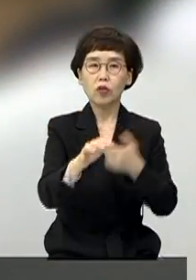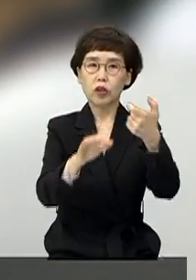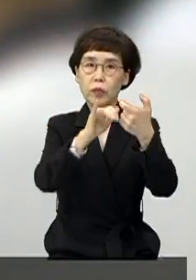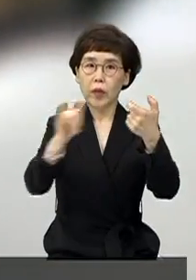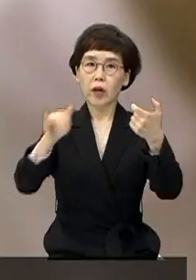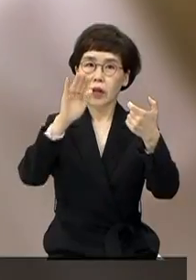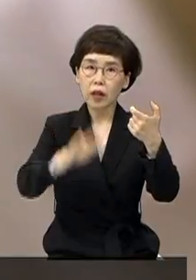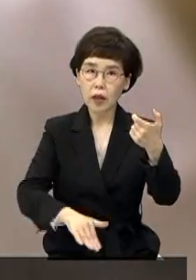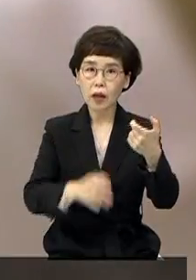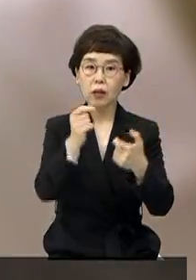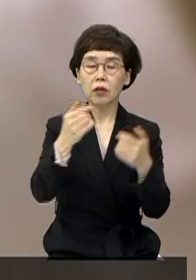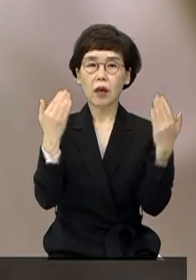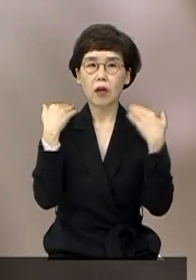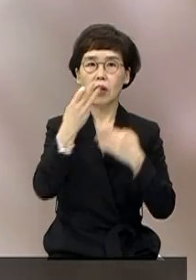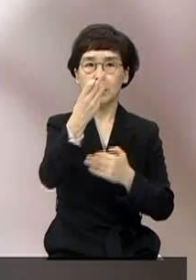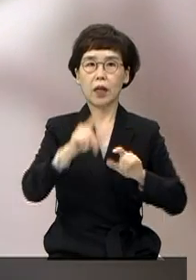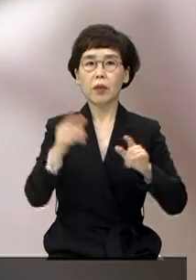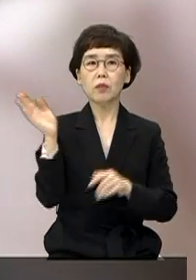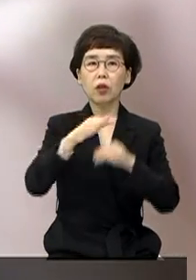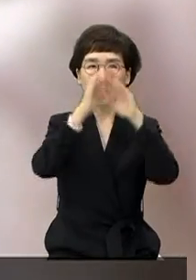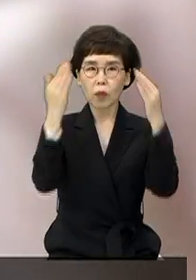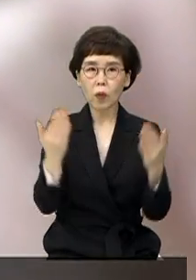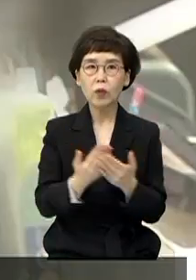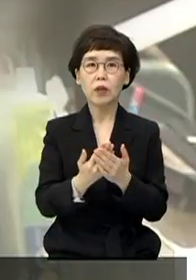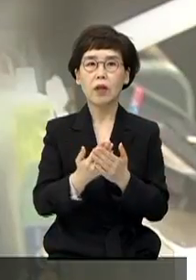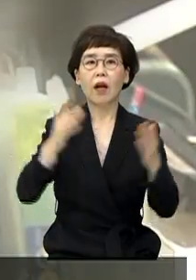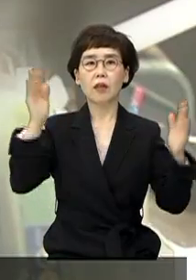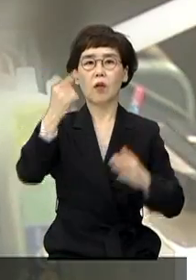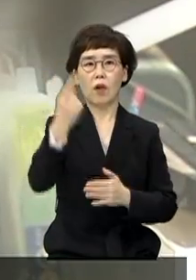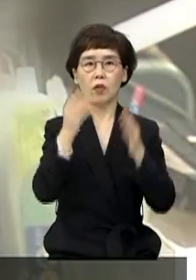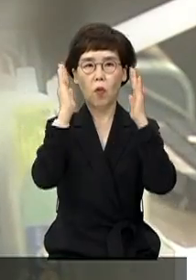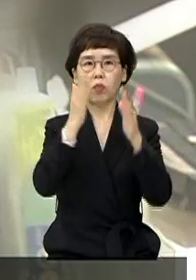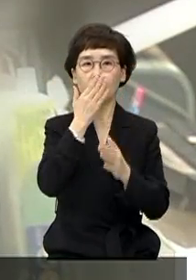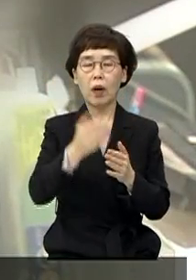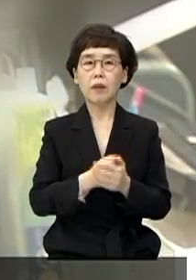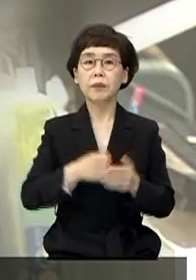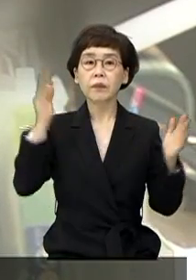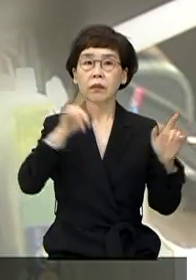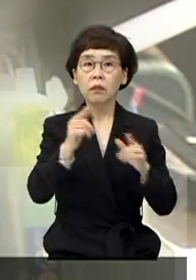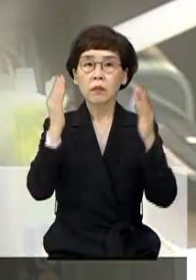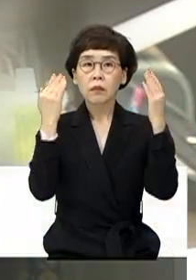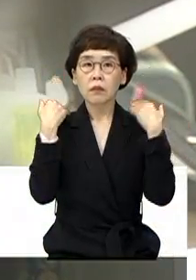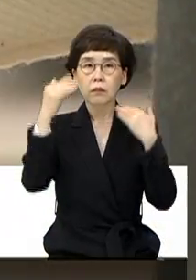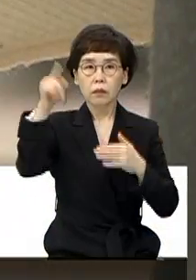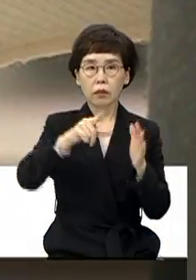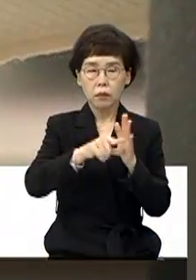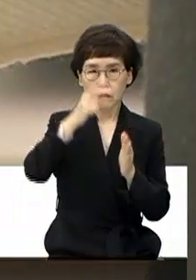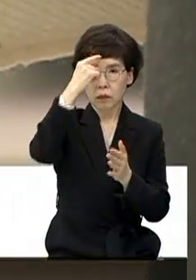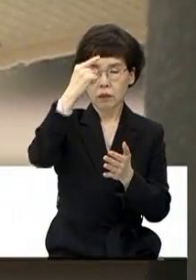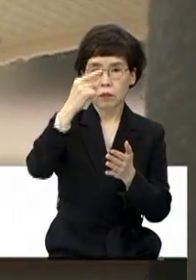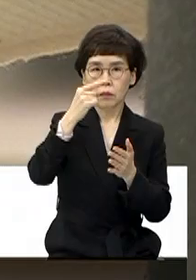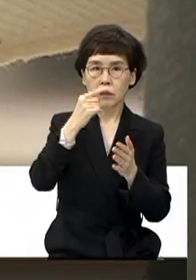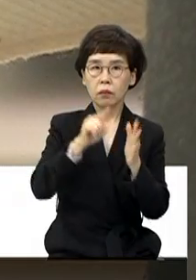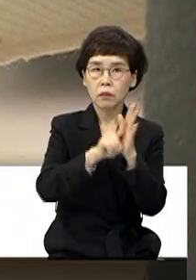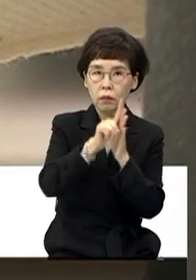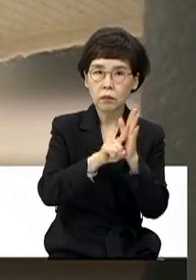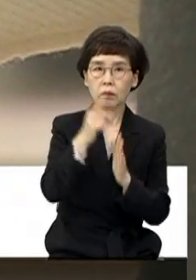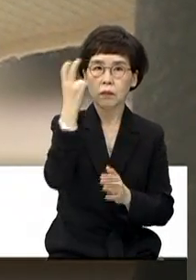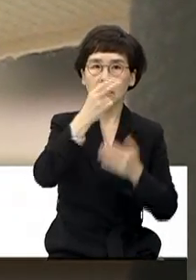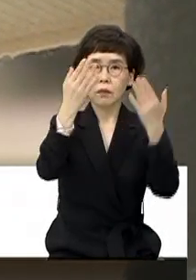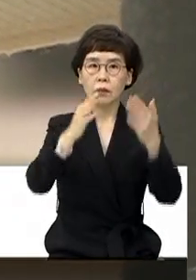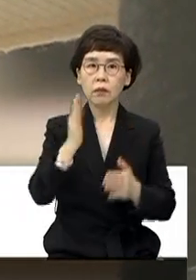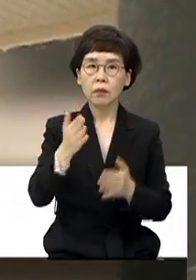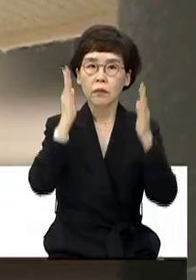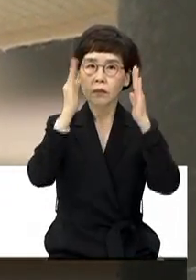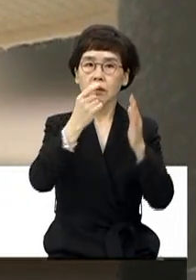학교는 13일부터 전학년 등교 수업이 가능합니다. 학생들은 등교할 때 발열 등 증상 검사를 받아야 하고 수업을 들을